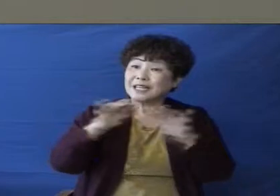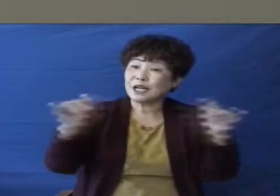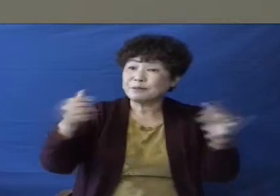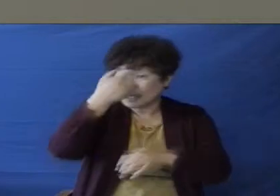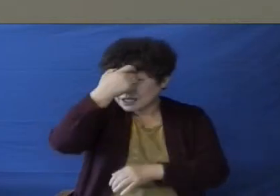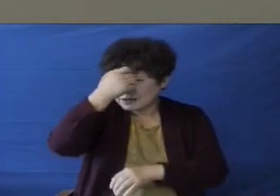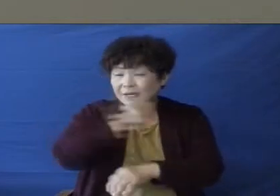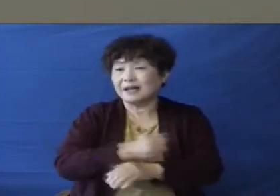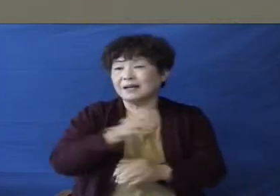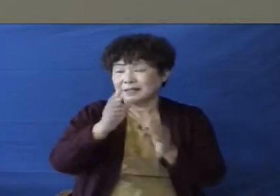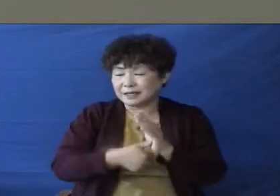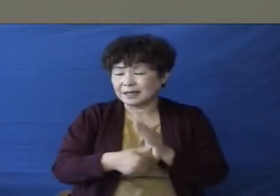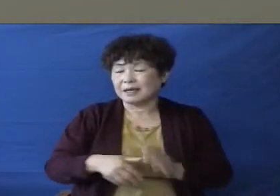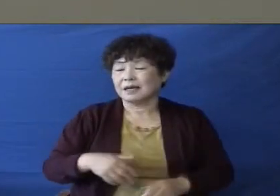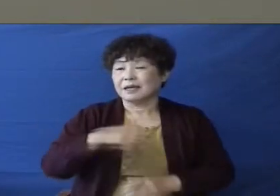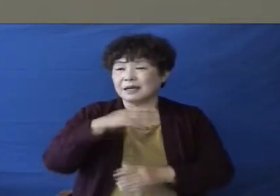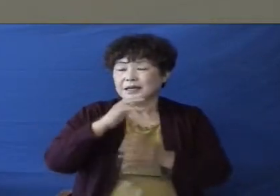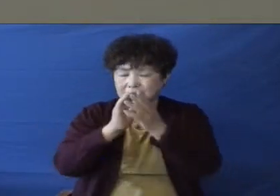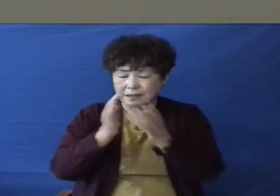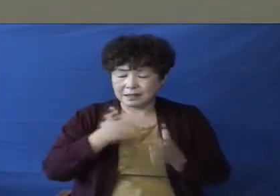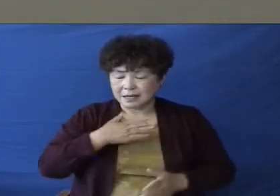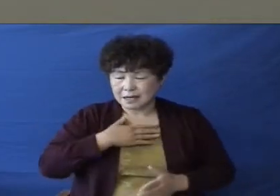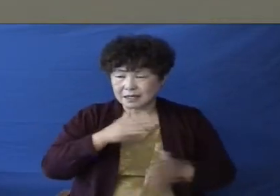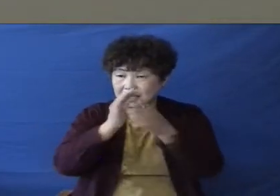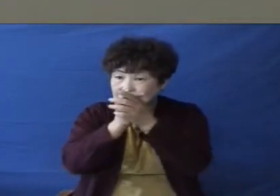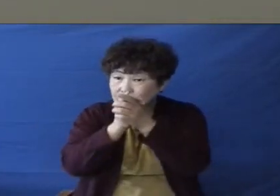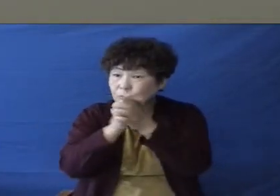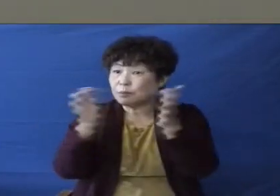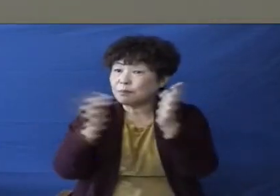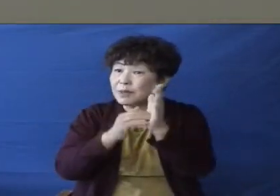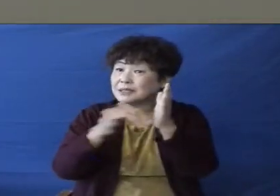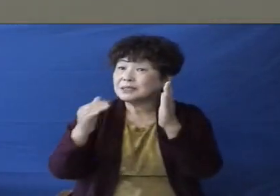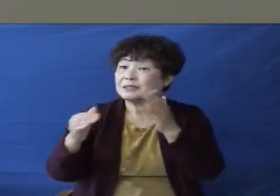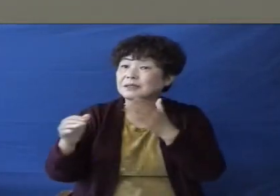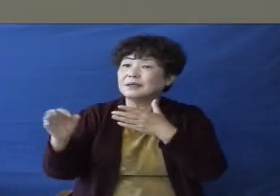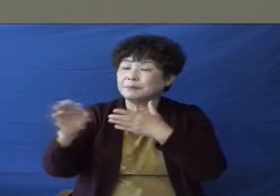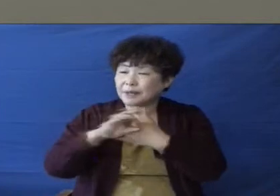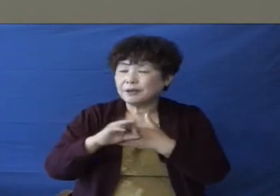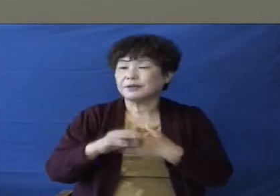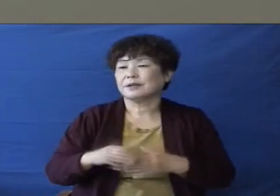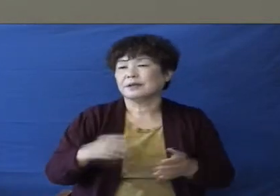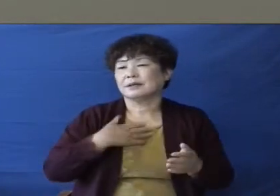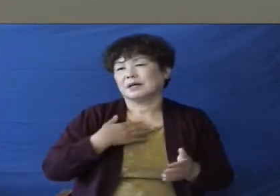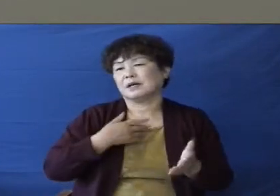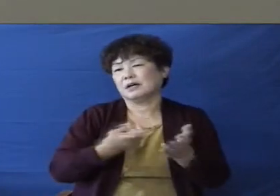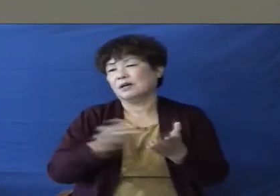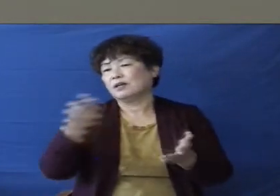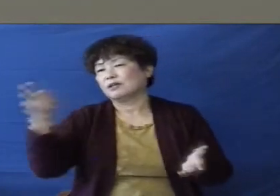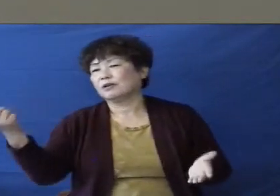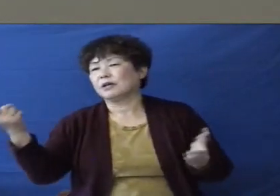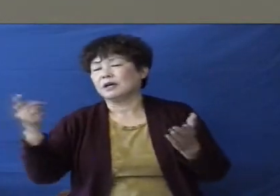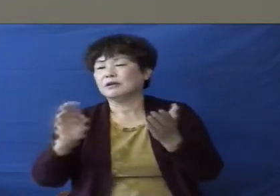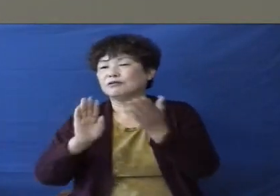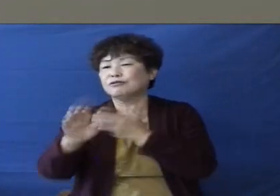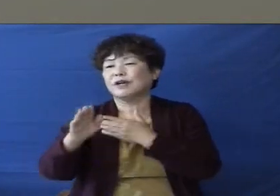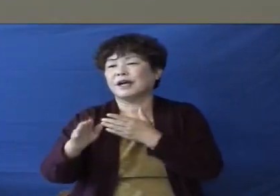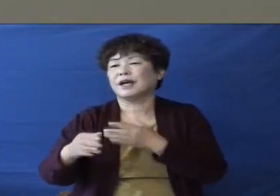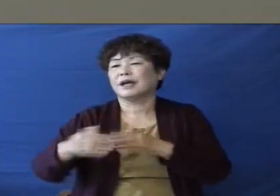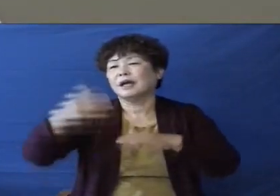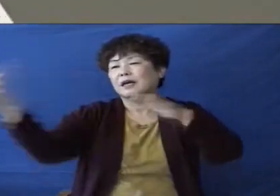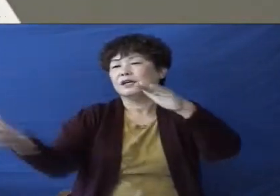나면 제가 떠나고 난 다음에 성취 되게 해주세요 할렐루야 아 얼마나 지혜롭게